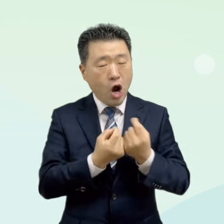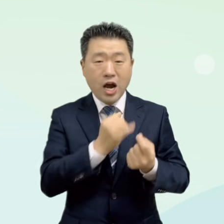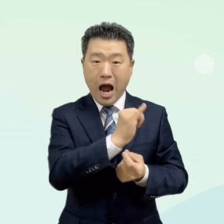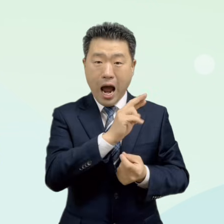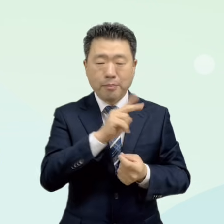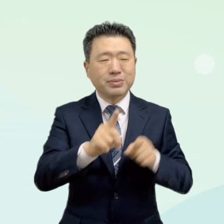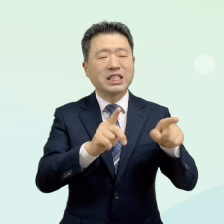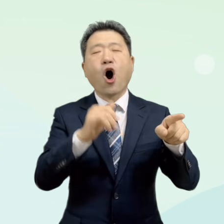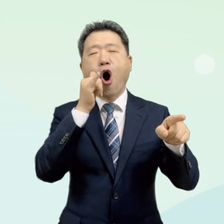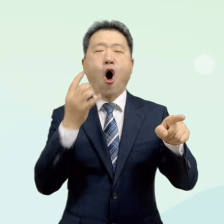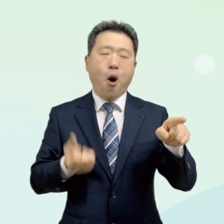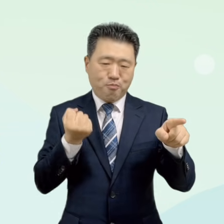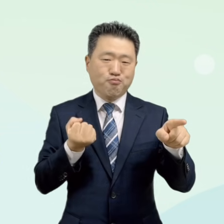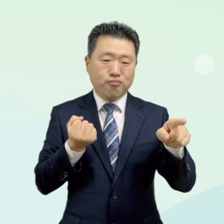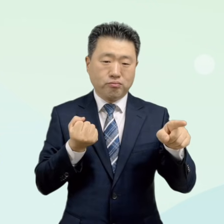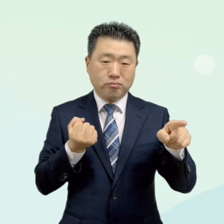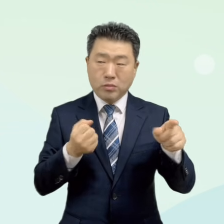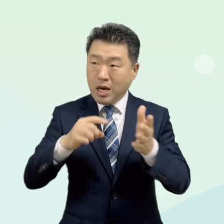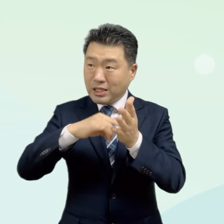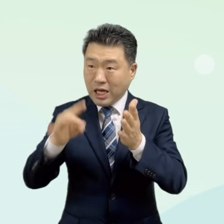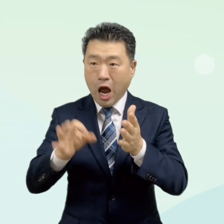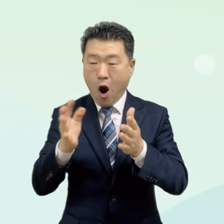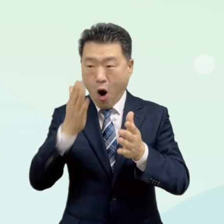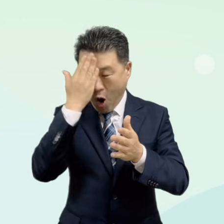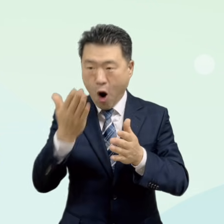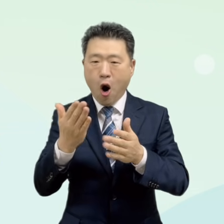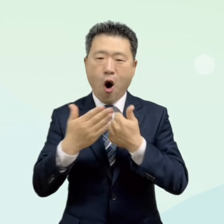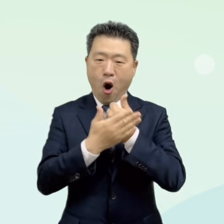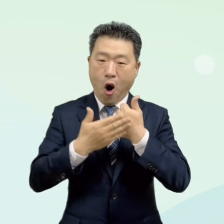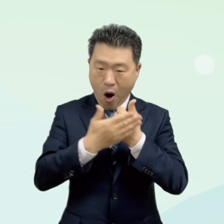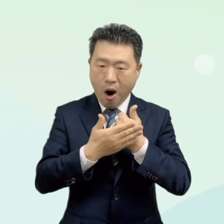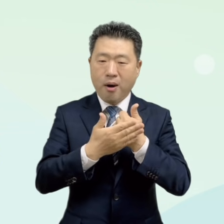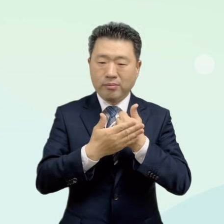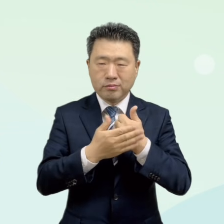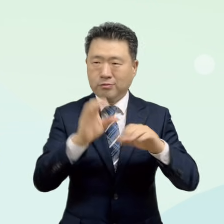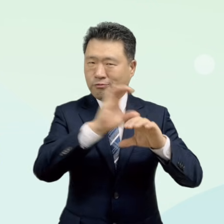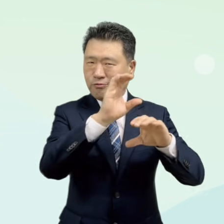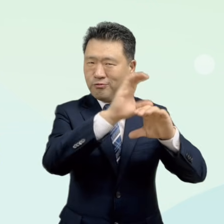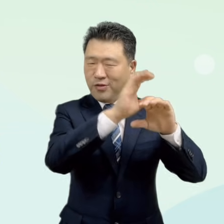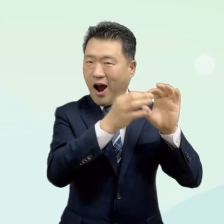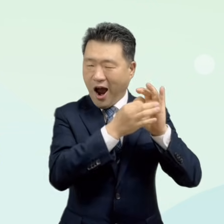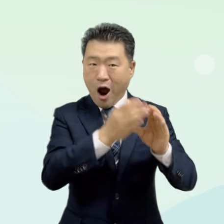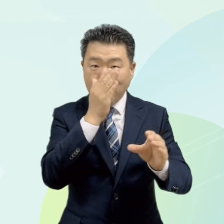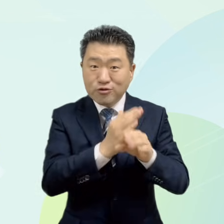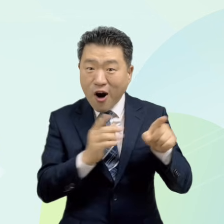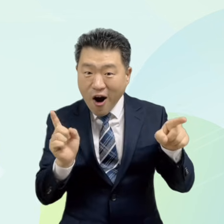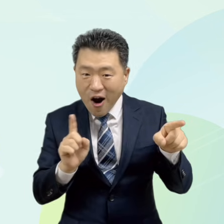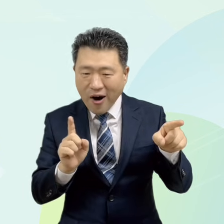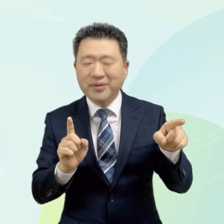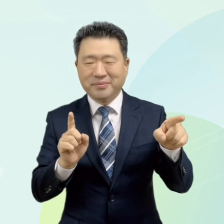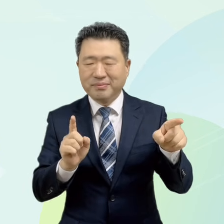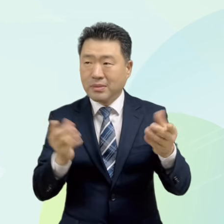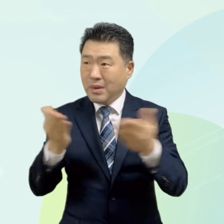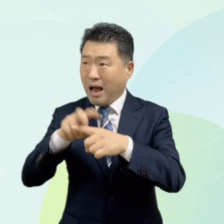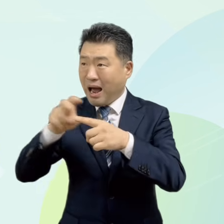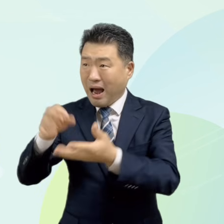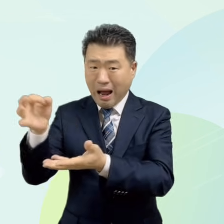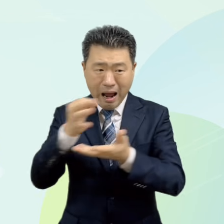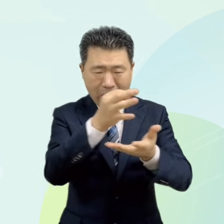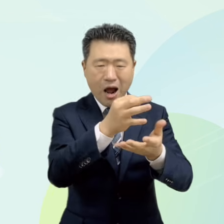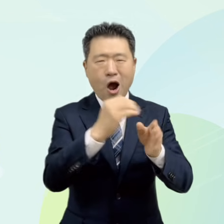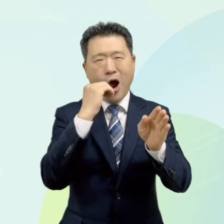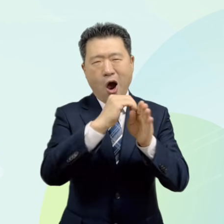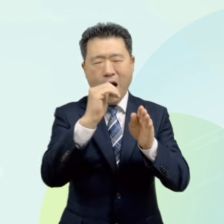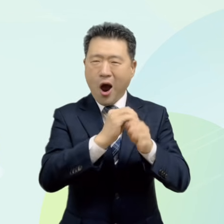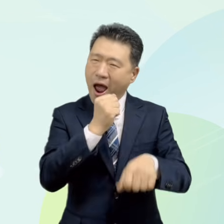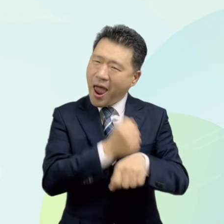개인 IRP가 있고 세액공제를 받으며 부담금을 적립하고 있었다면 퇴직금을 기존